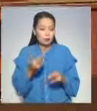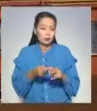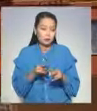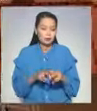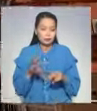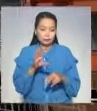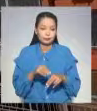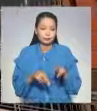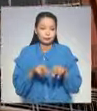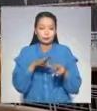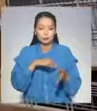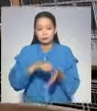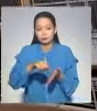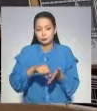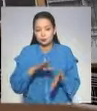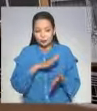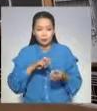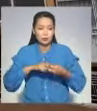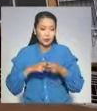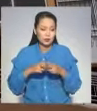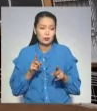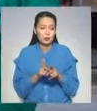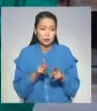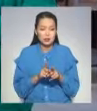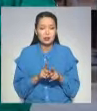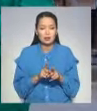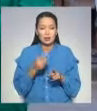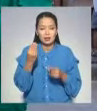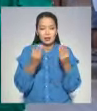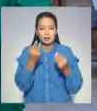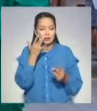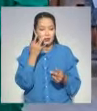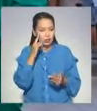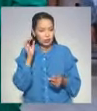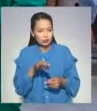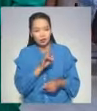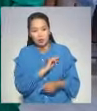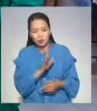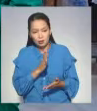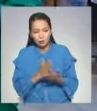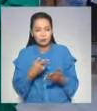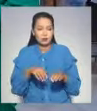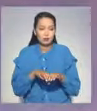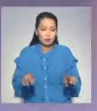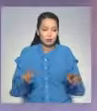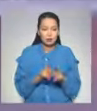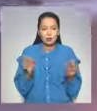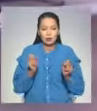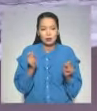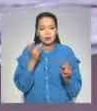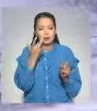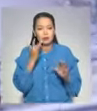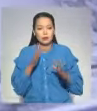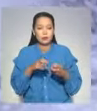жол төселген. Одан өзге де кемшілік көп. Жедел саты жиестен шығады. Қазірдің өзінде кәрі желісі тозды. Қыста жылусыз қаламыз ба